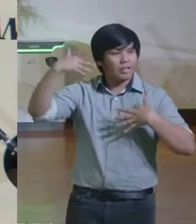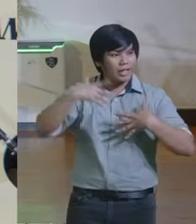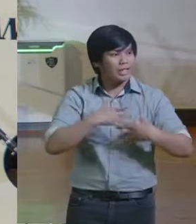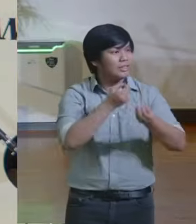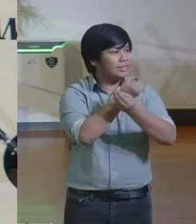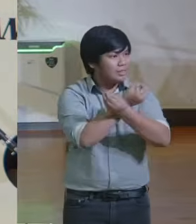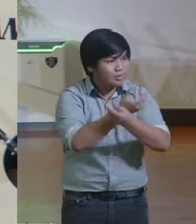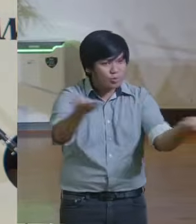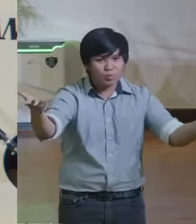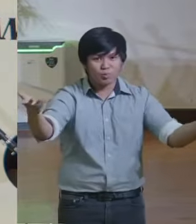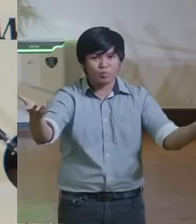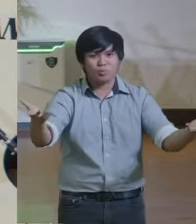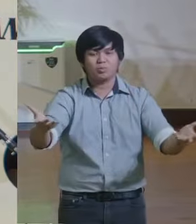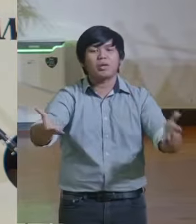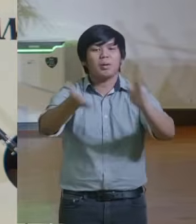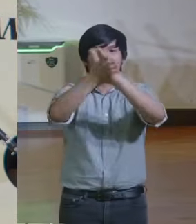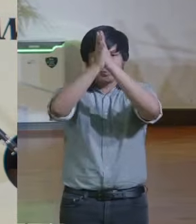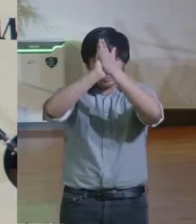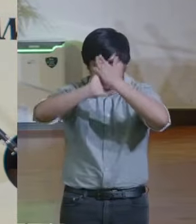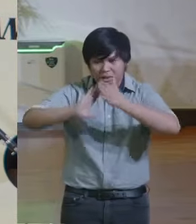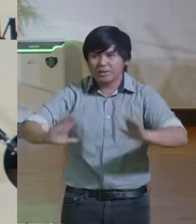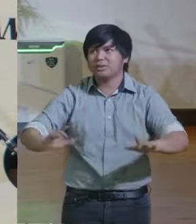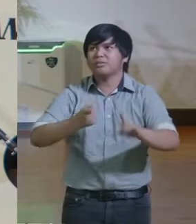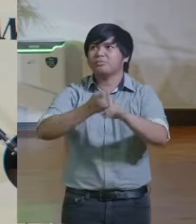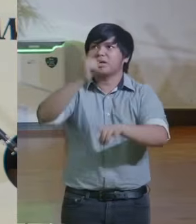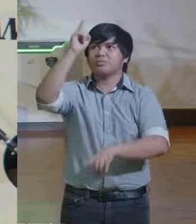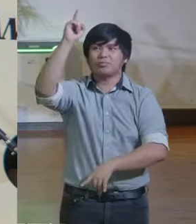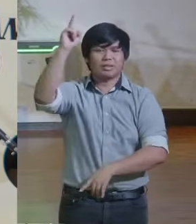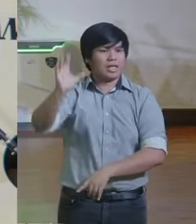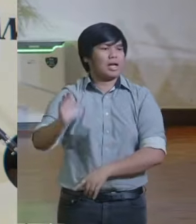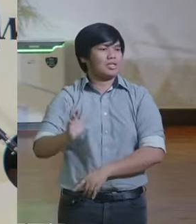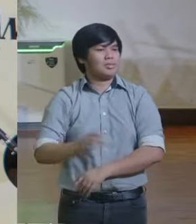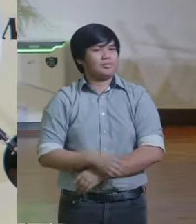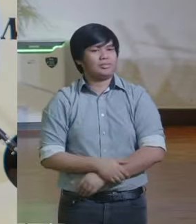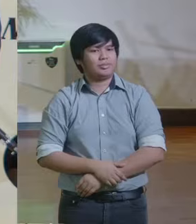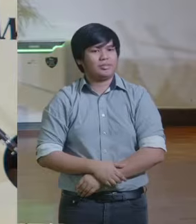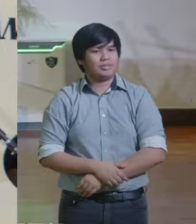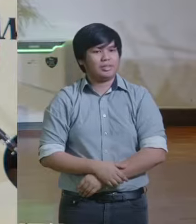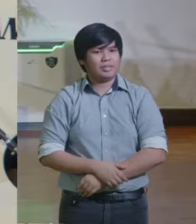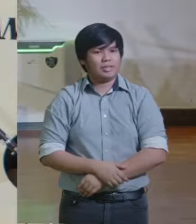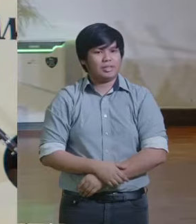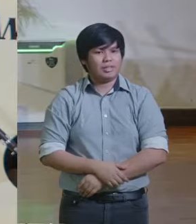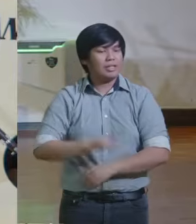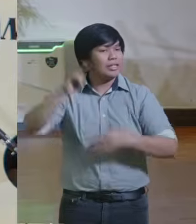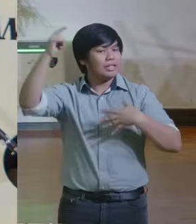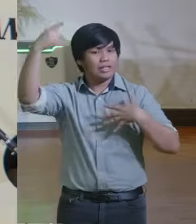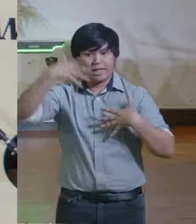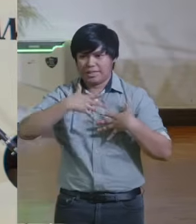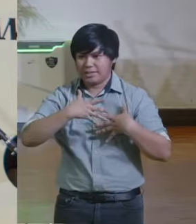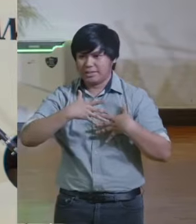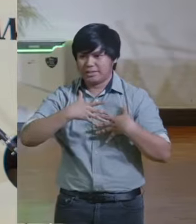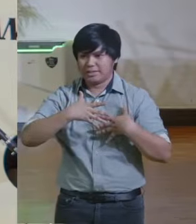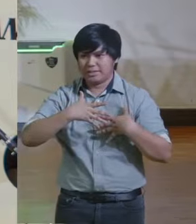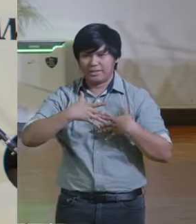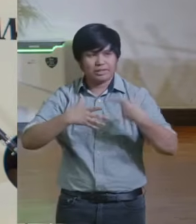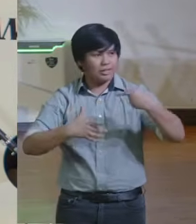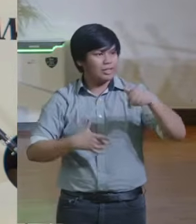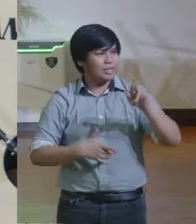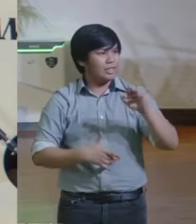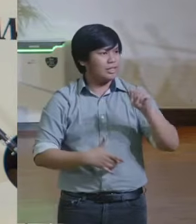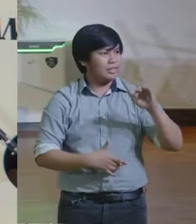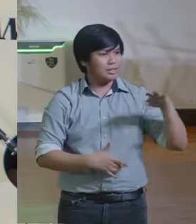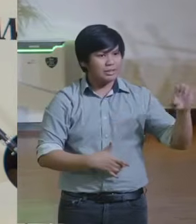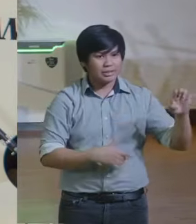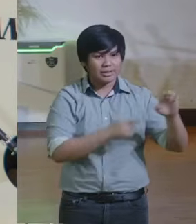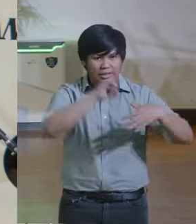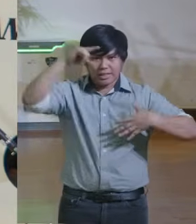you and peace from God. Grace, charis, no?